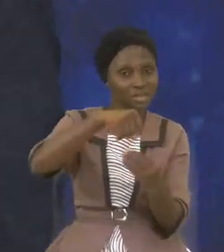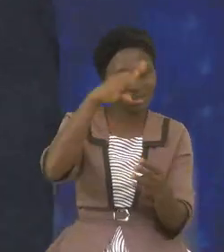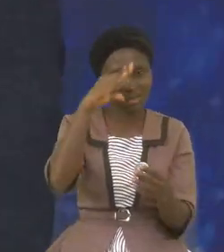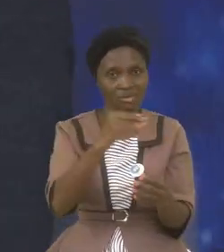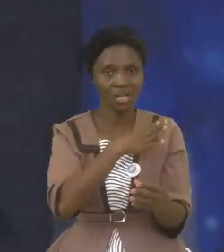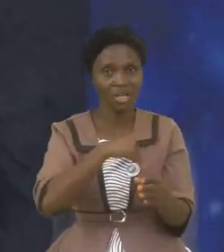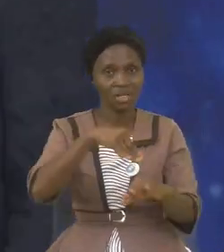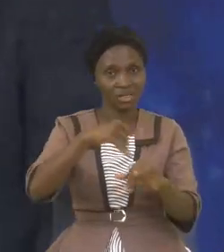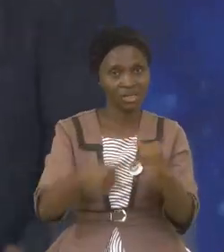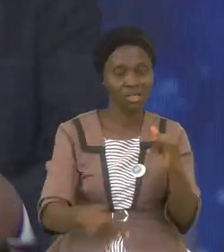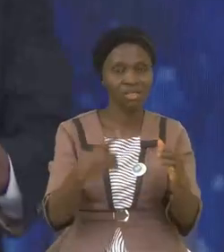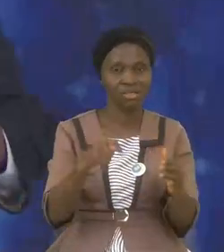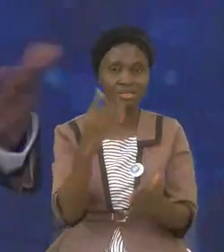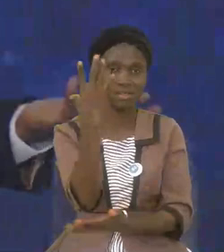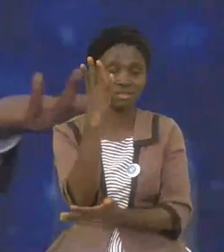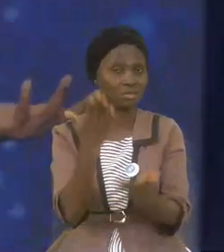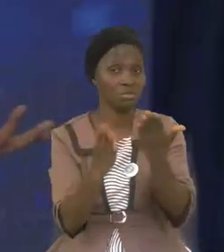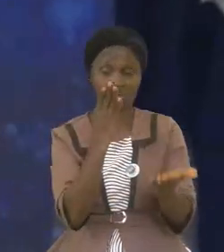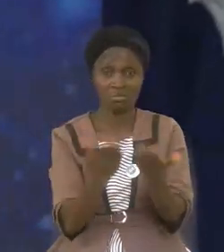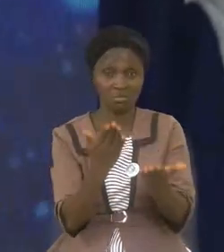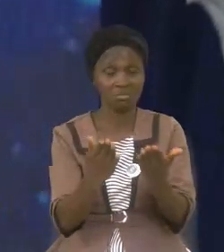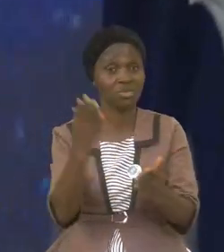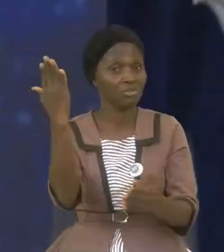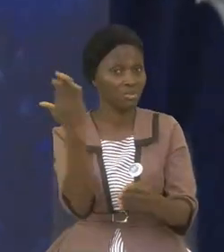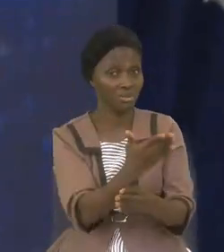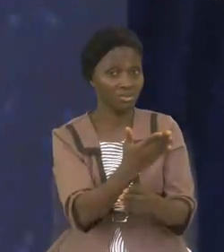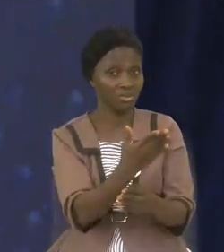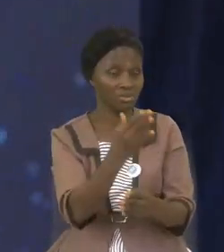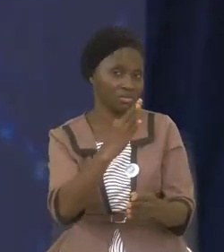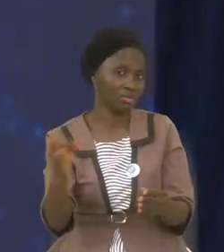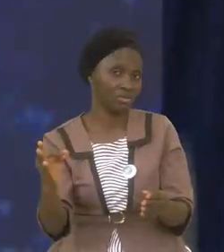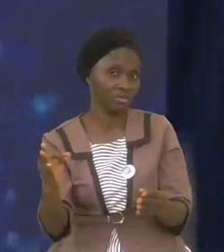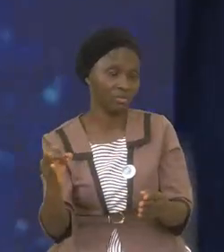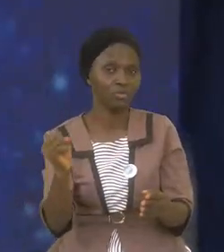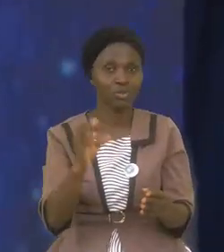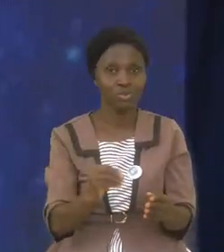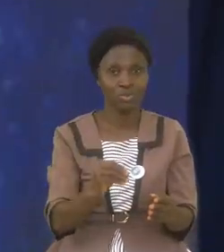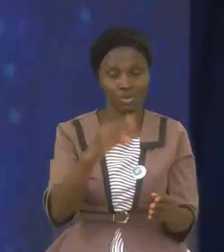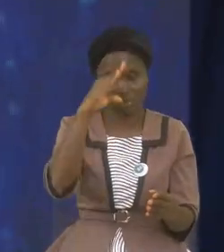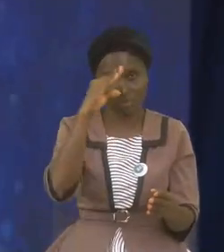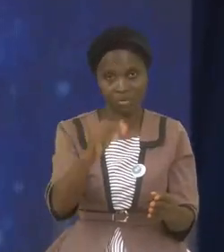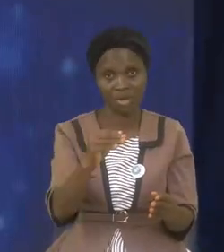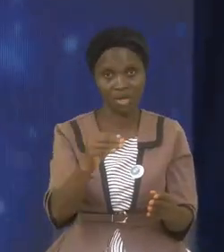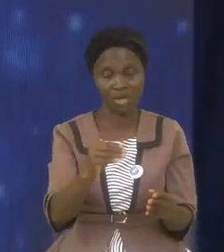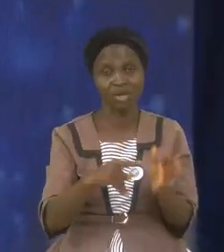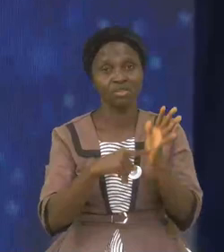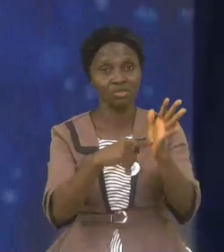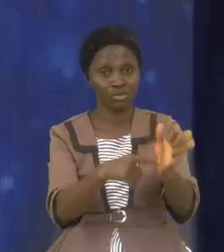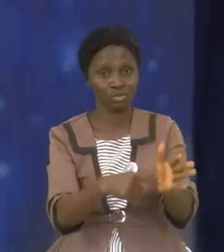avec toutes les circonstances qui l'environnent. Et finalement, l'arbre là sera abattu. Et